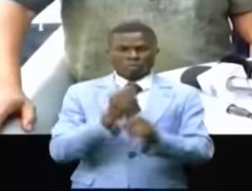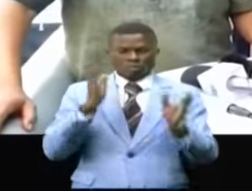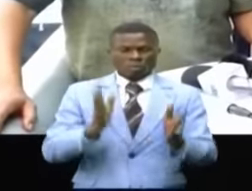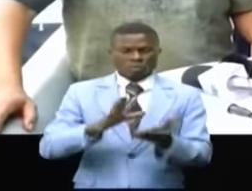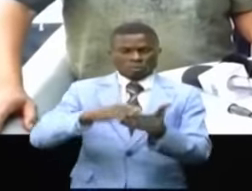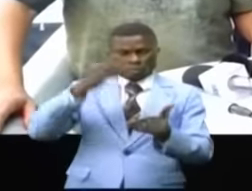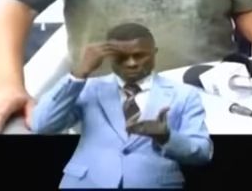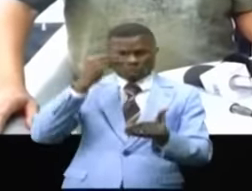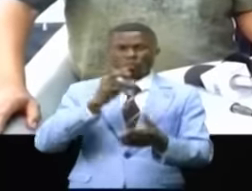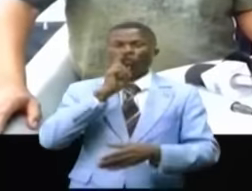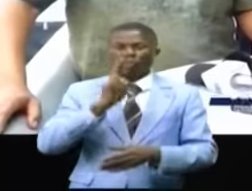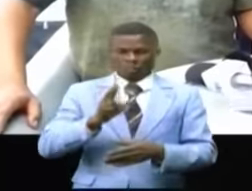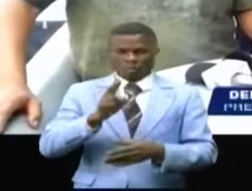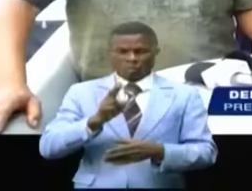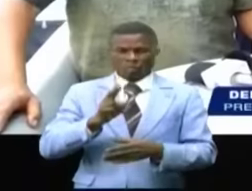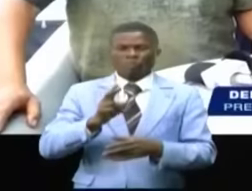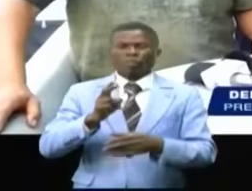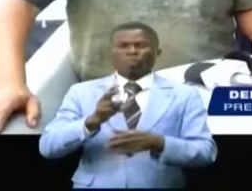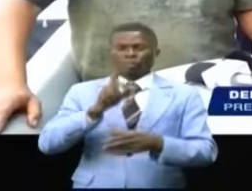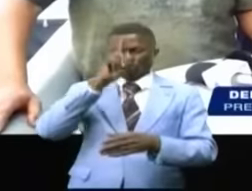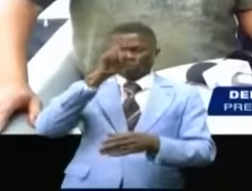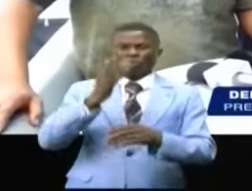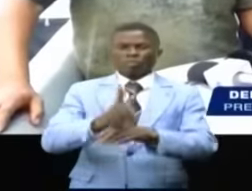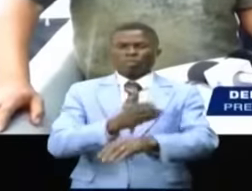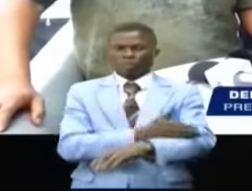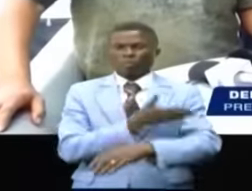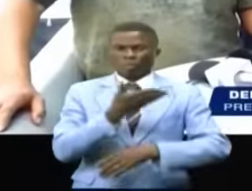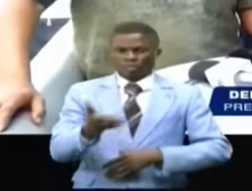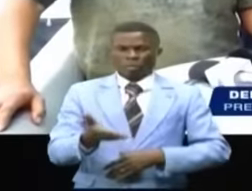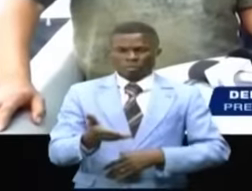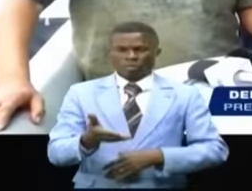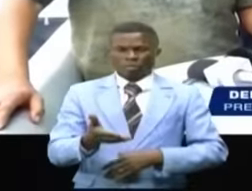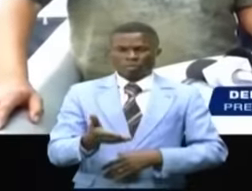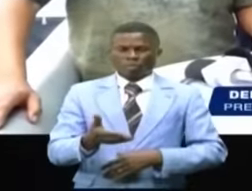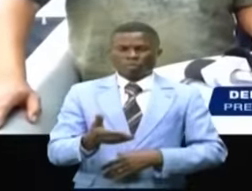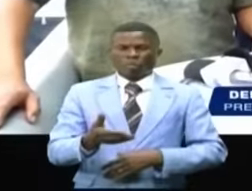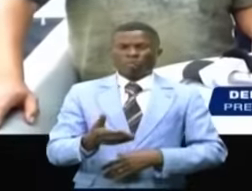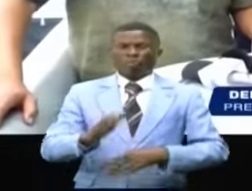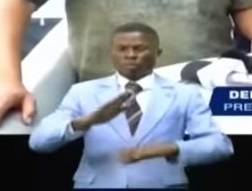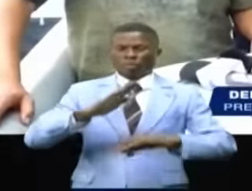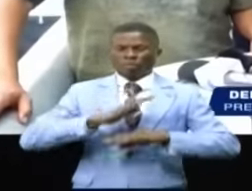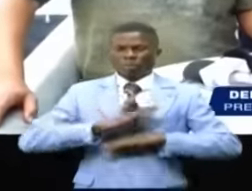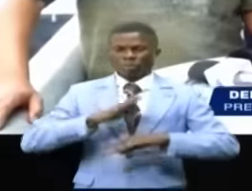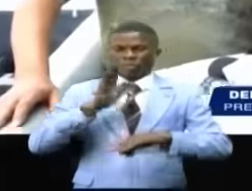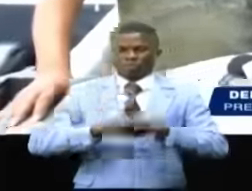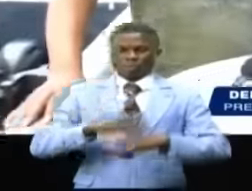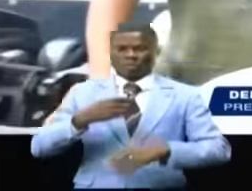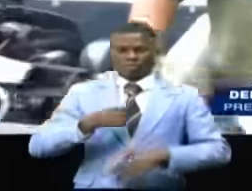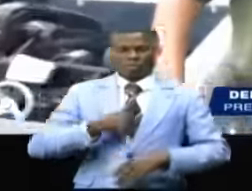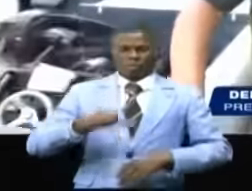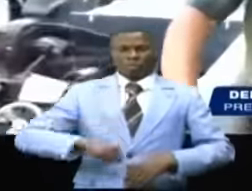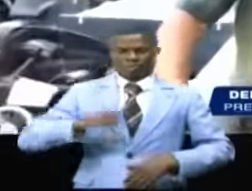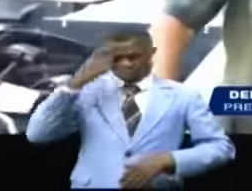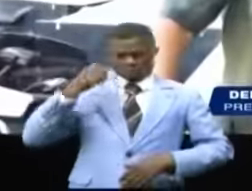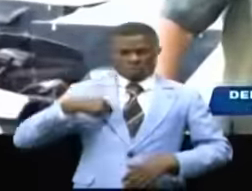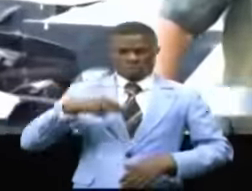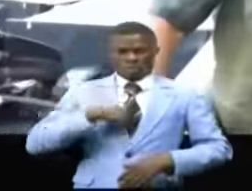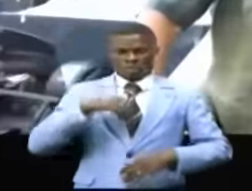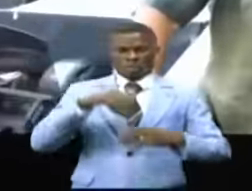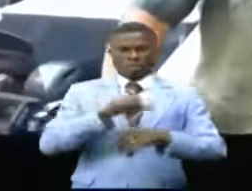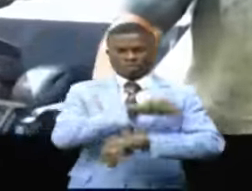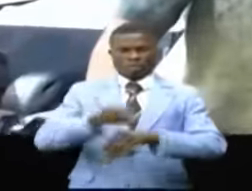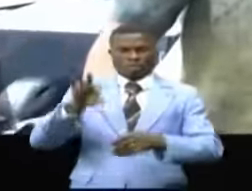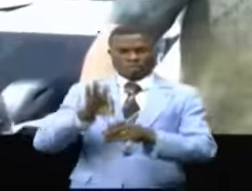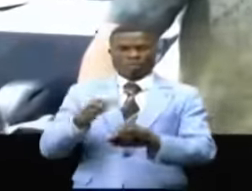sont réellement à la hauteur de leur tâche. Ça, c'est un motif de fierté pour nous au niveau de la CENI.